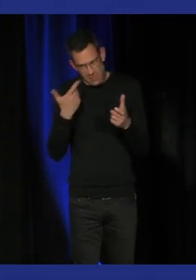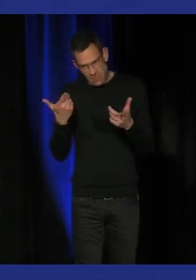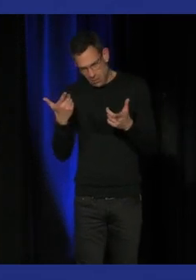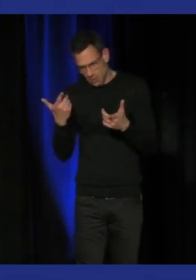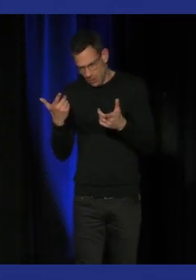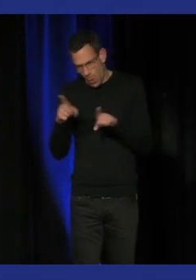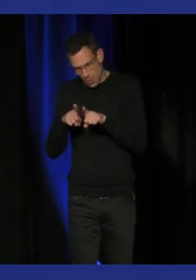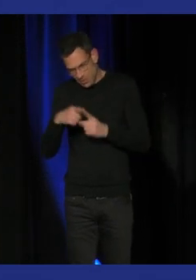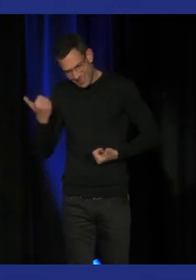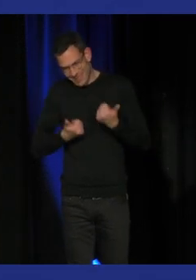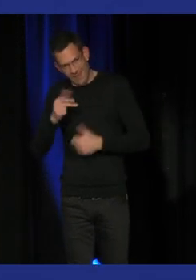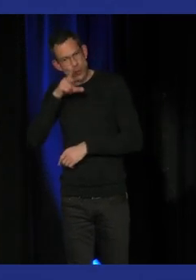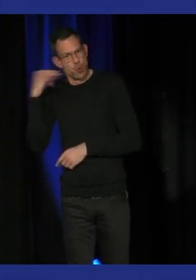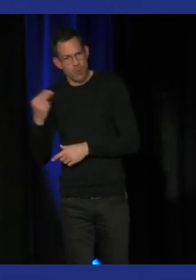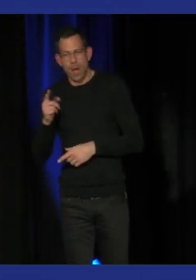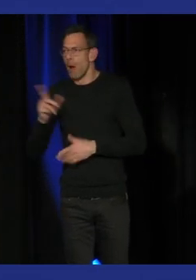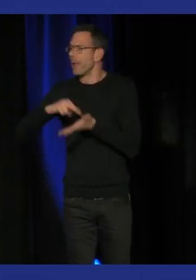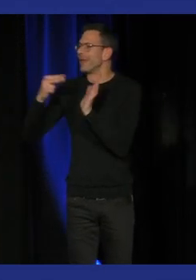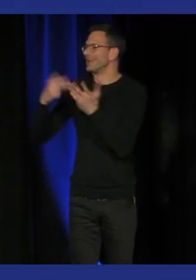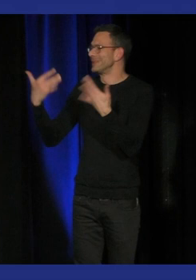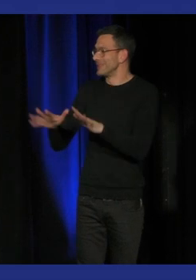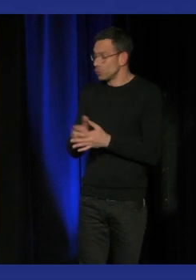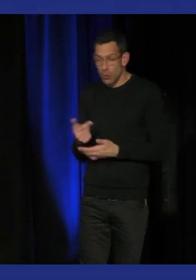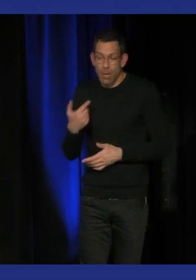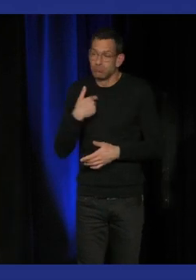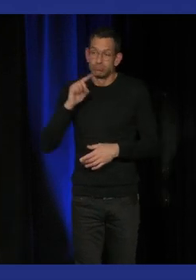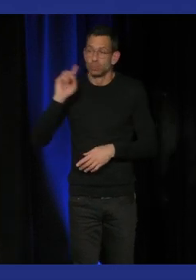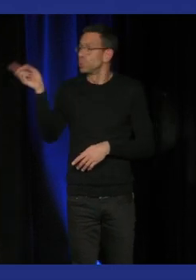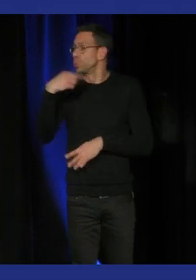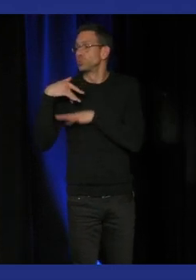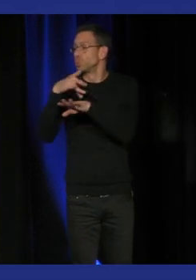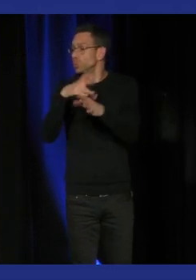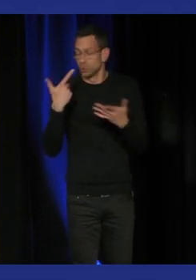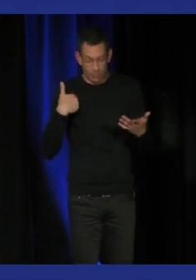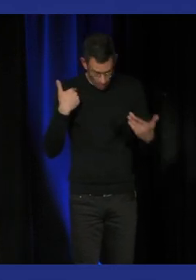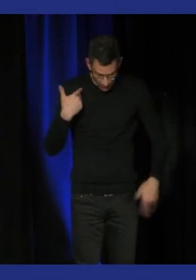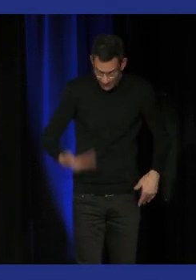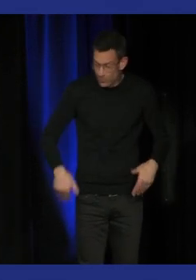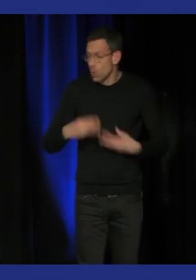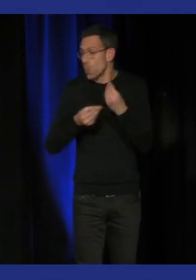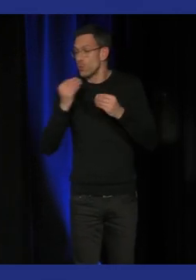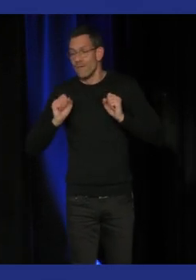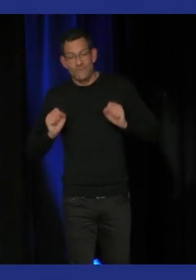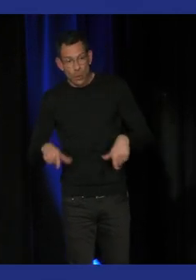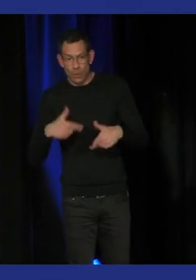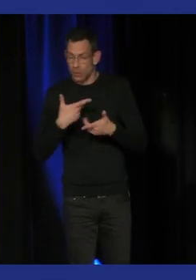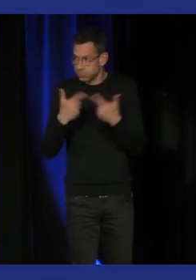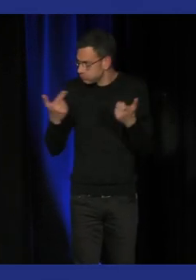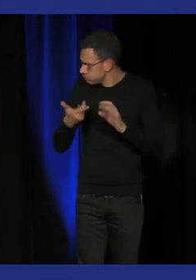pas uniquement... Parce qu'on a tous été confrontés, qu'on soit en fauteuil roulant ou dans mon cas, amputé de jambes, à ces